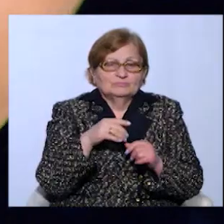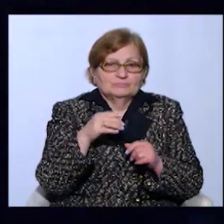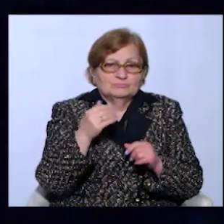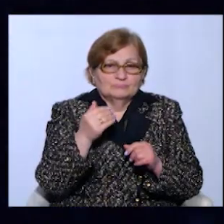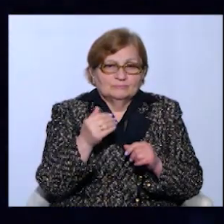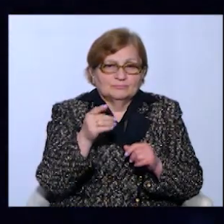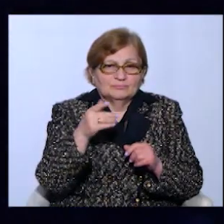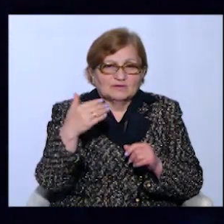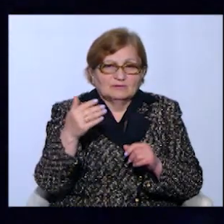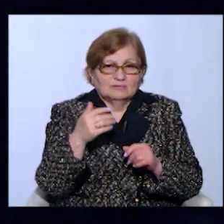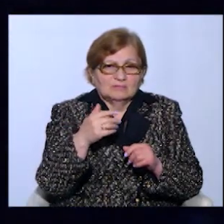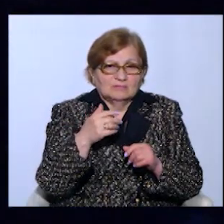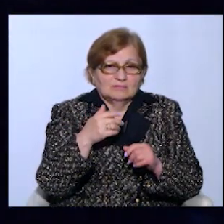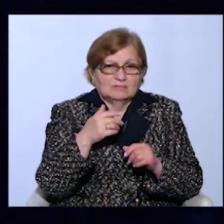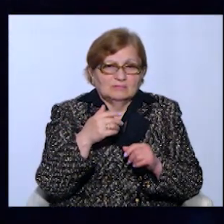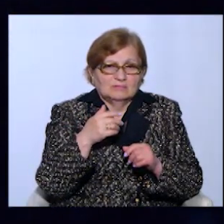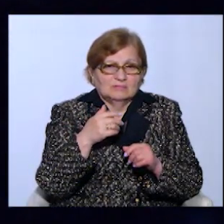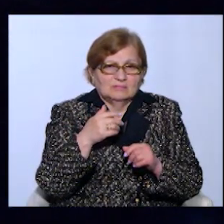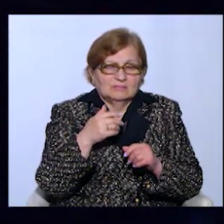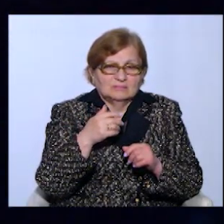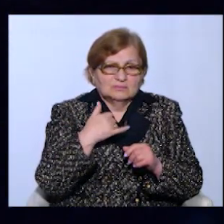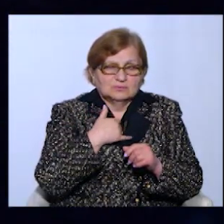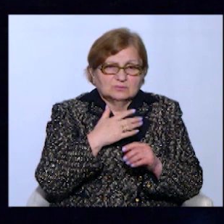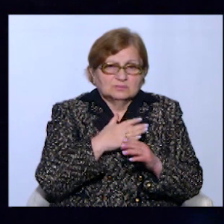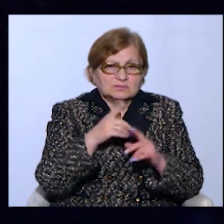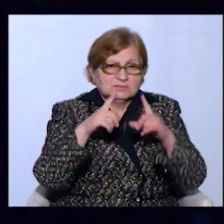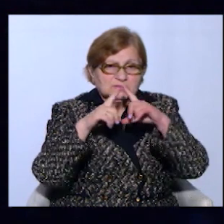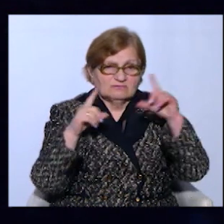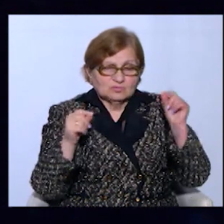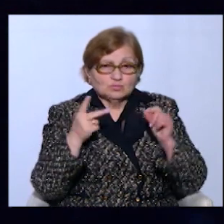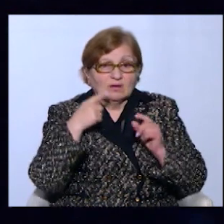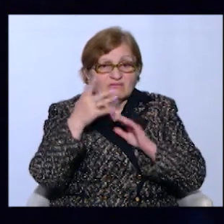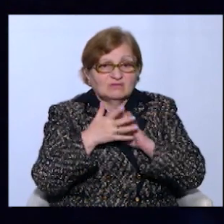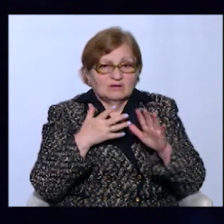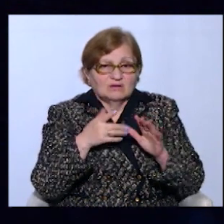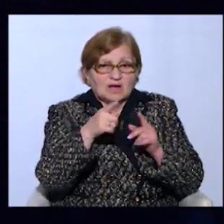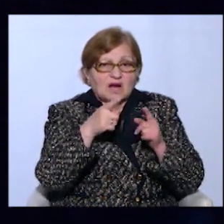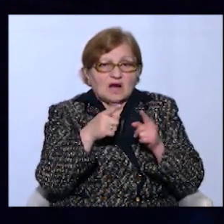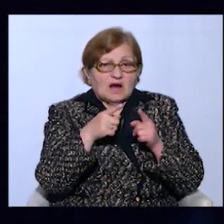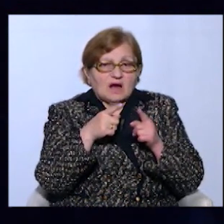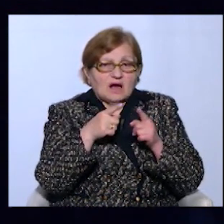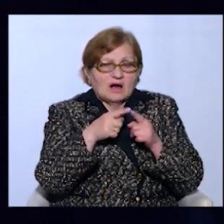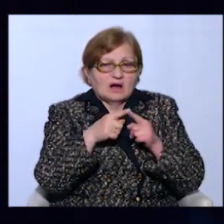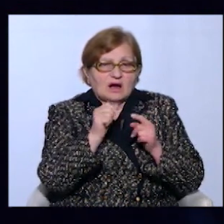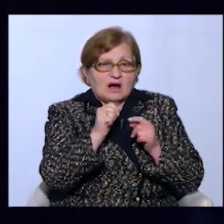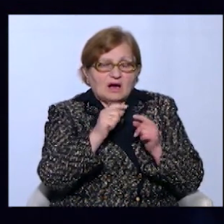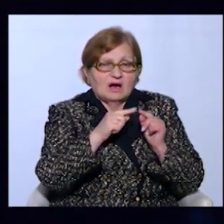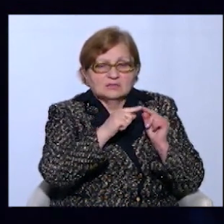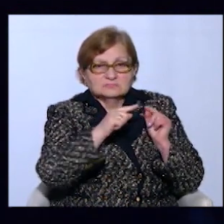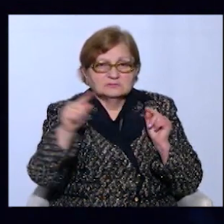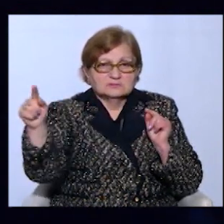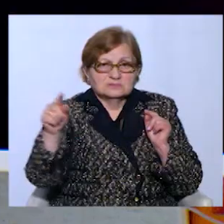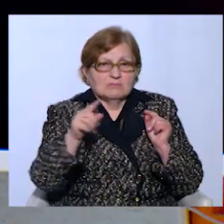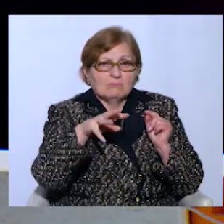სიგრძე არის A და ჩვენ გვაქვს სამკუთხედი და უნდა გავიგოთ ა კუთხიდან გაშვებული მედიანის